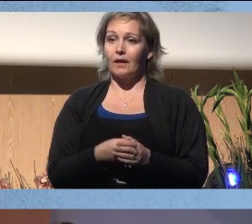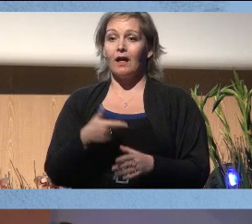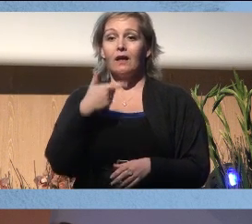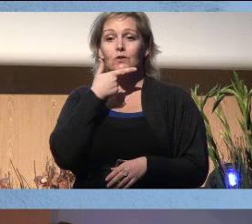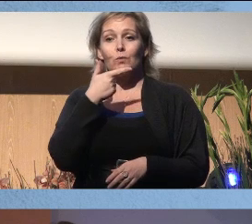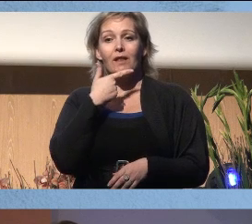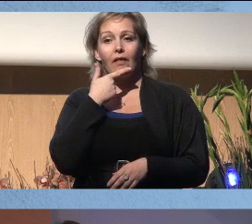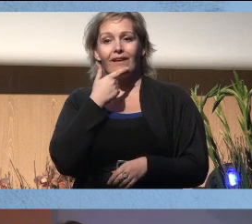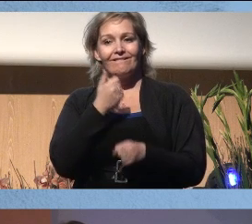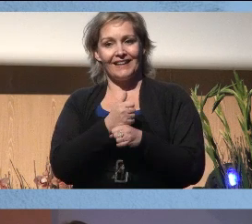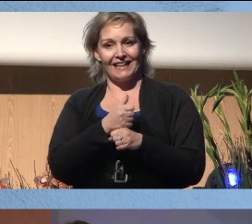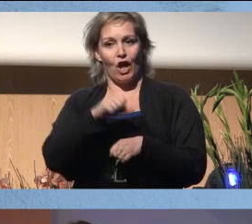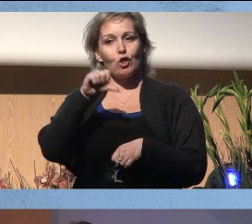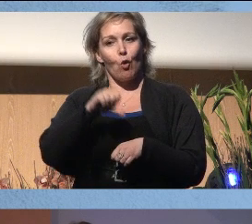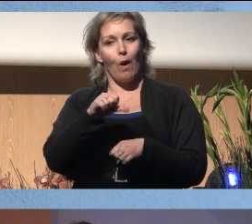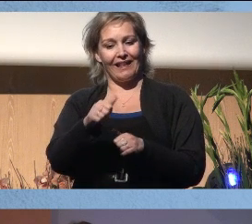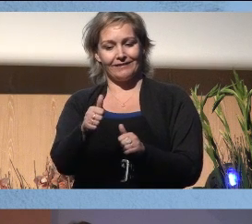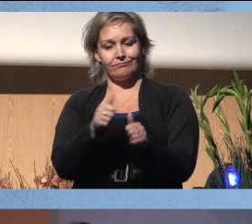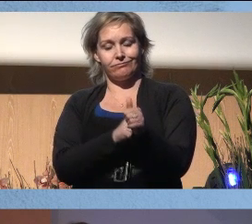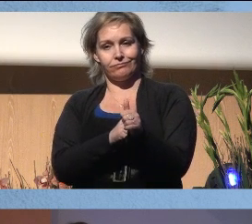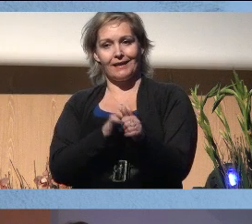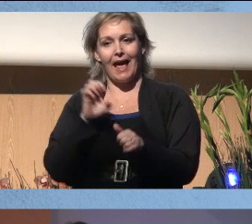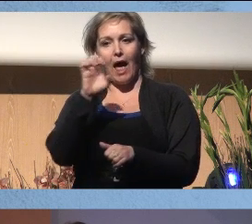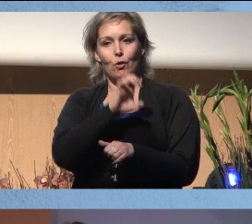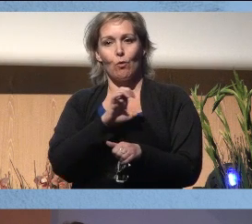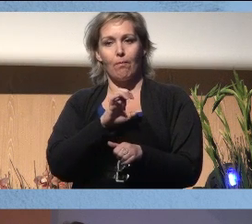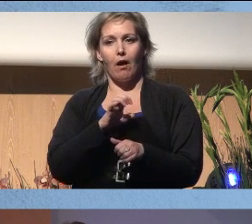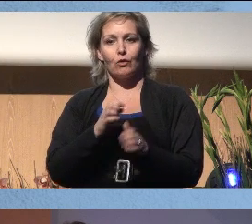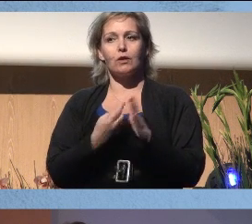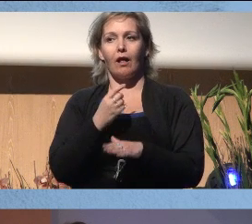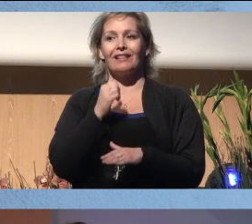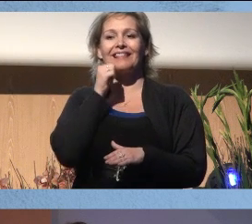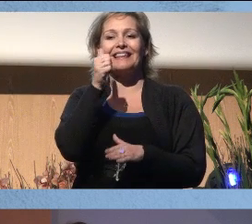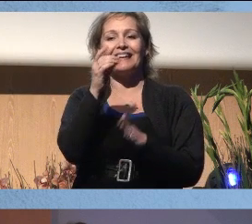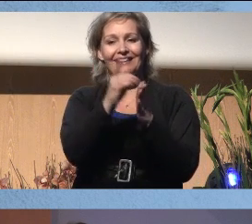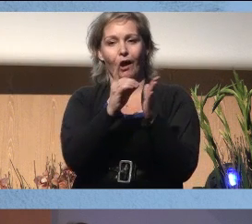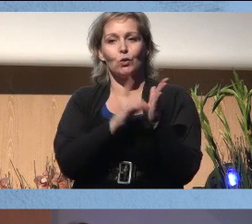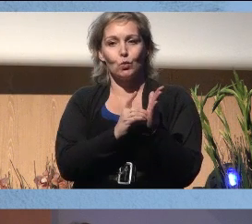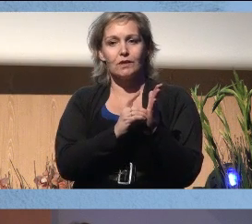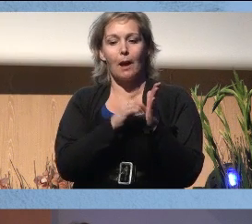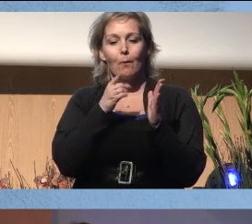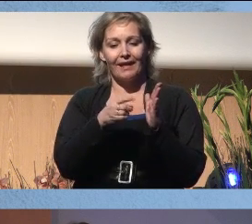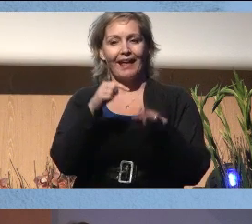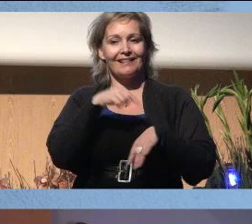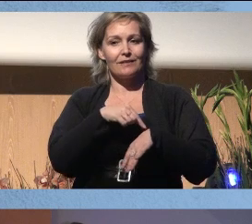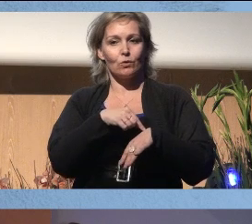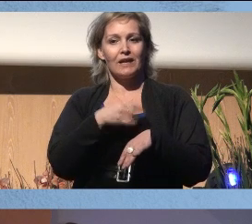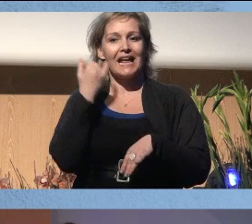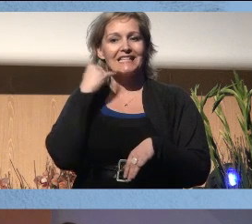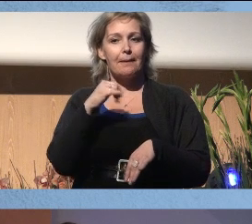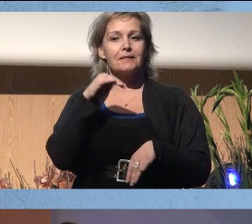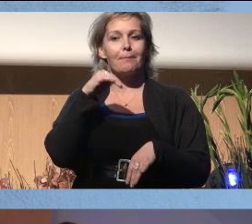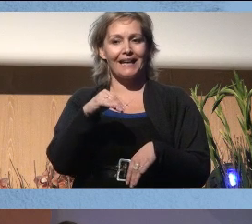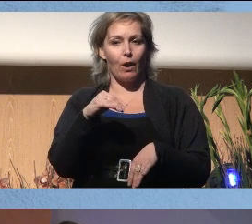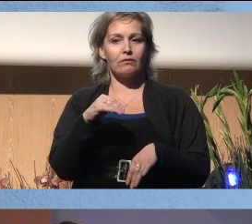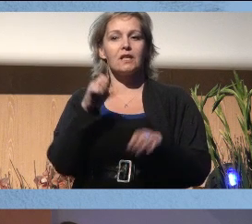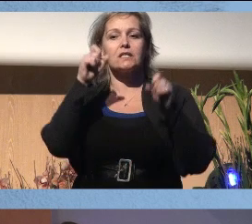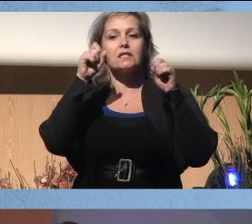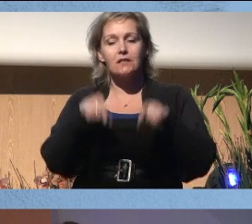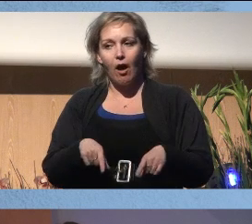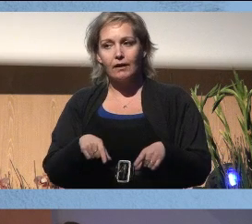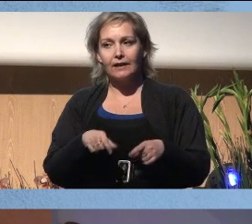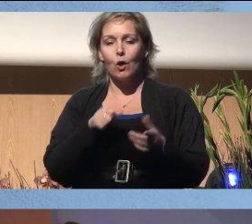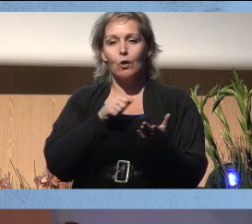Storbritannia lå dårligst an i Europa når det gjaldt tidlig diagnose på det tidspunkt James McKillop startet